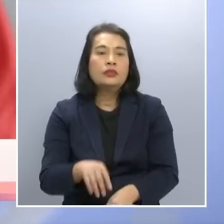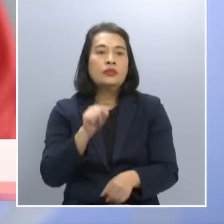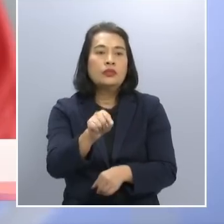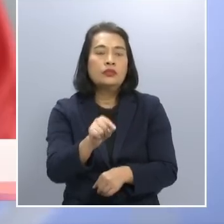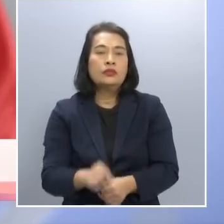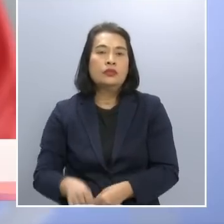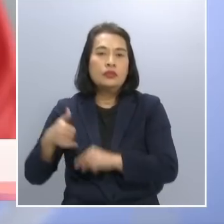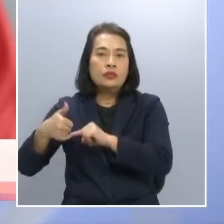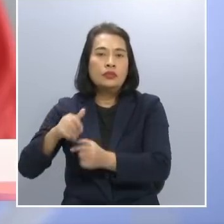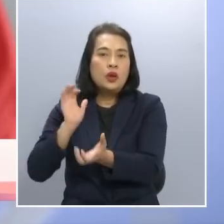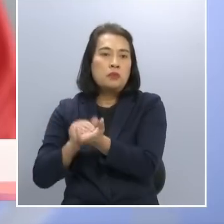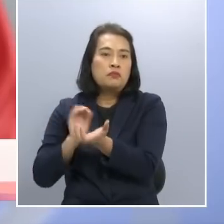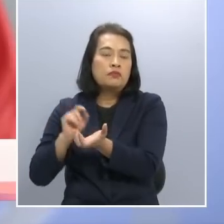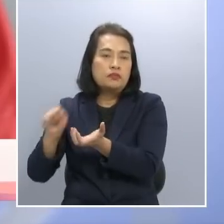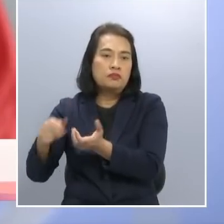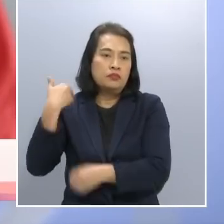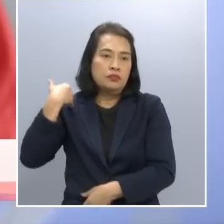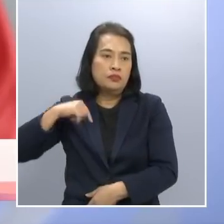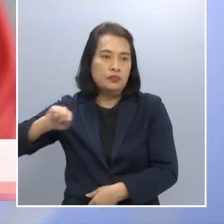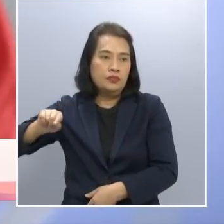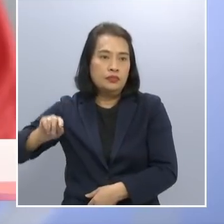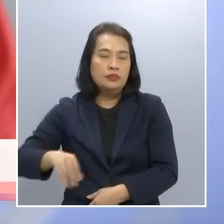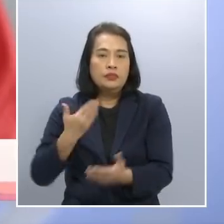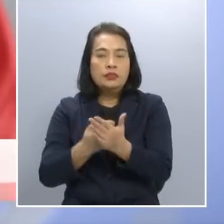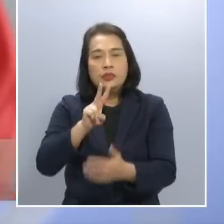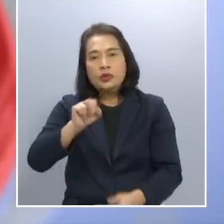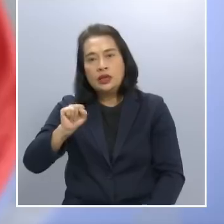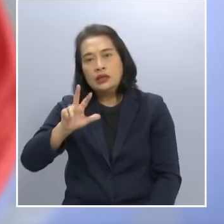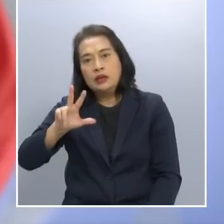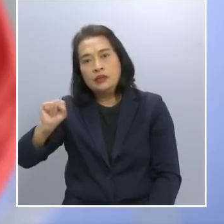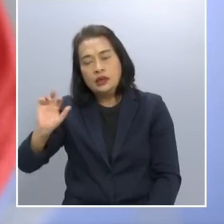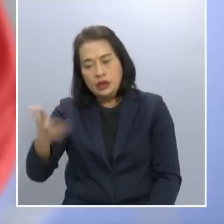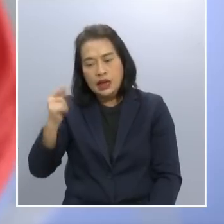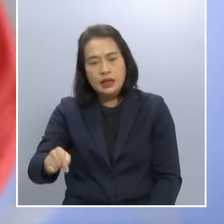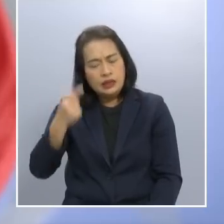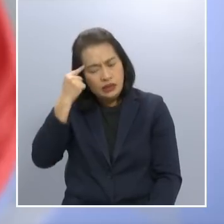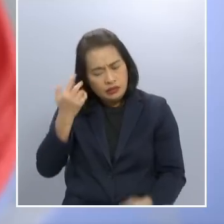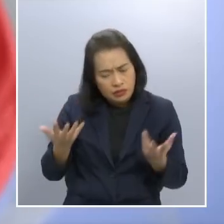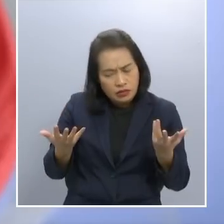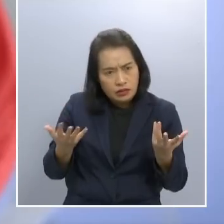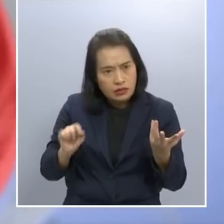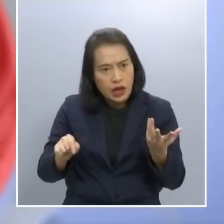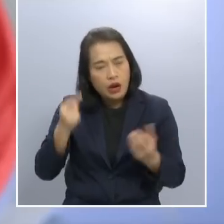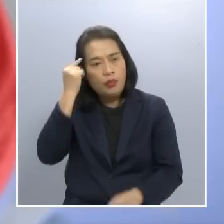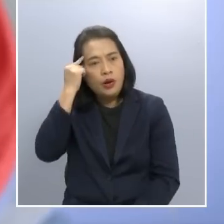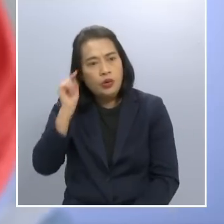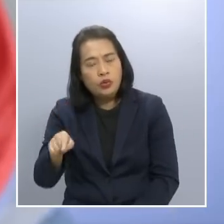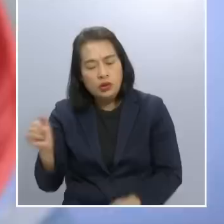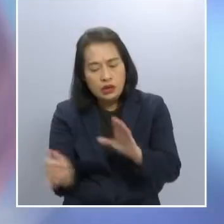นันเงินน้องเก็บของตามแสนก็หายหมดเลยที่แรกผมไม่กีดกันเลยมารู้ว่ามันเป็นแบบนี้ผมก็เลยไม่ให้เข้าบ้าน